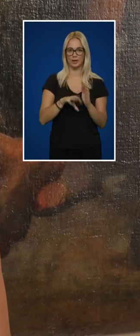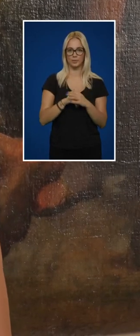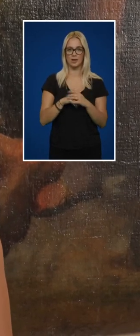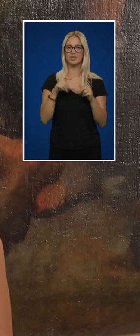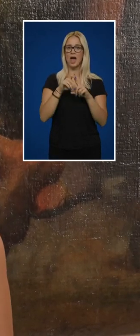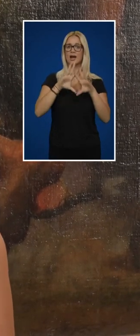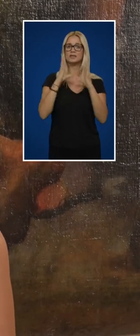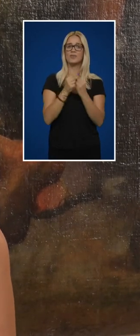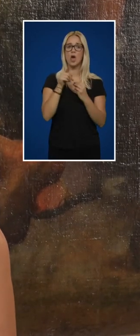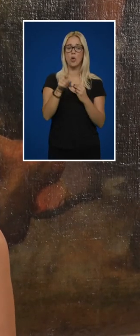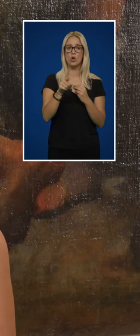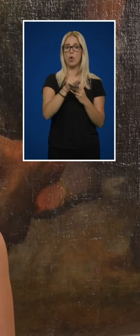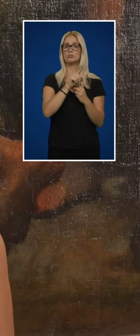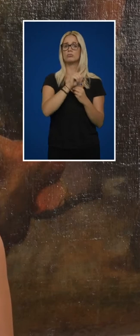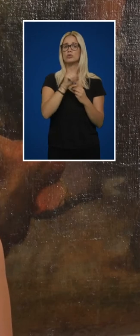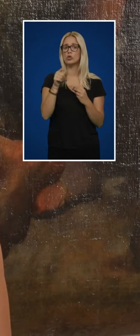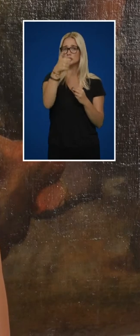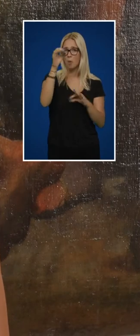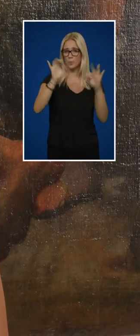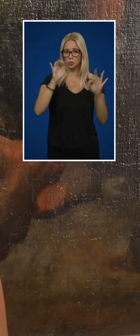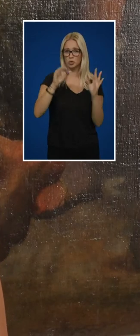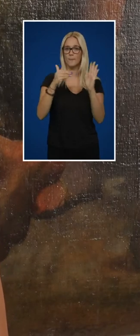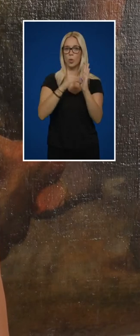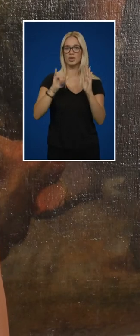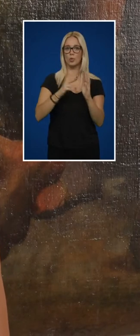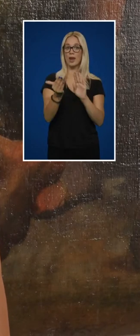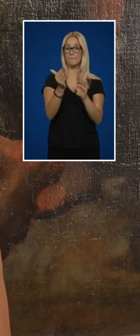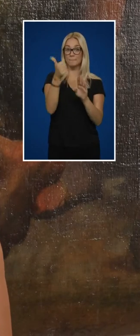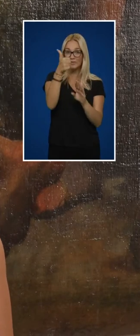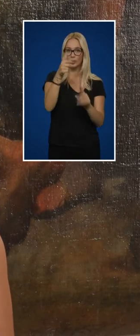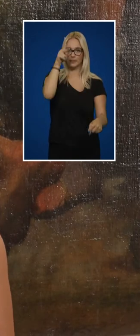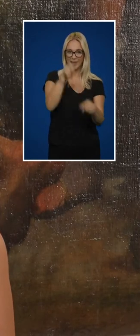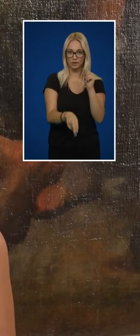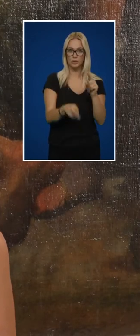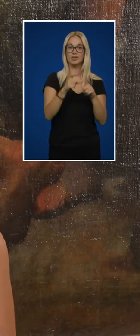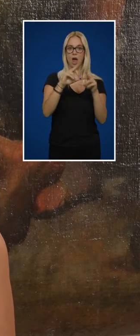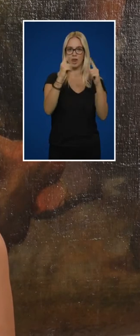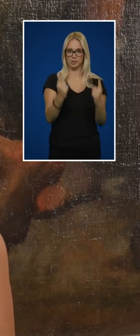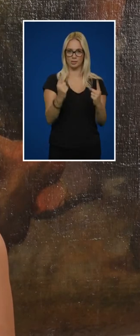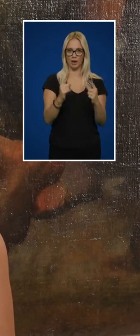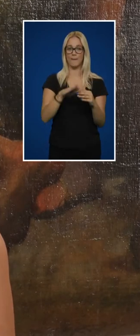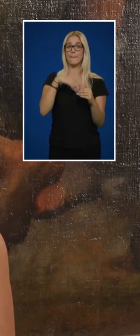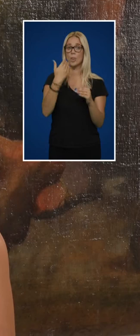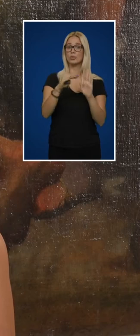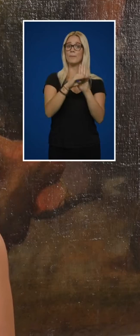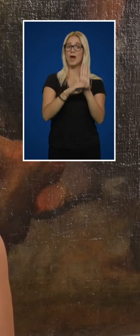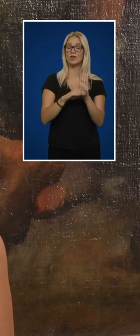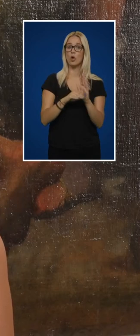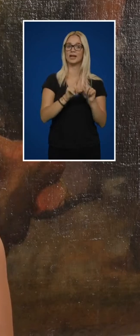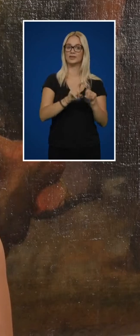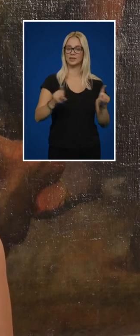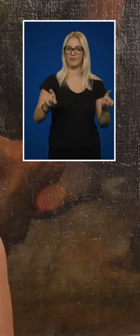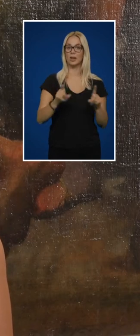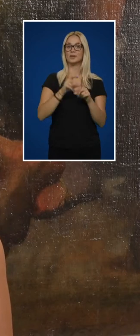se naravno sanirati i zatvoriti odlagalište Diklo. A također se planira u sad